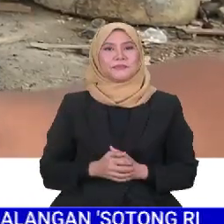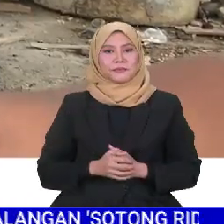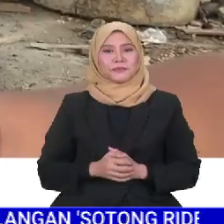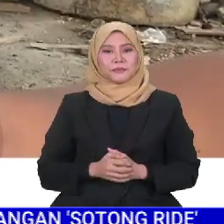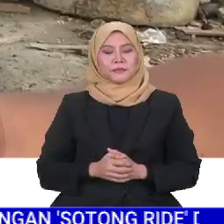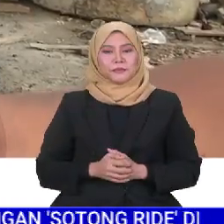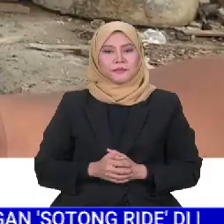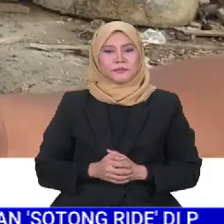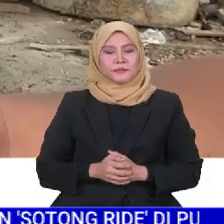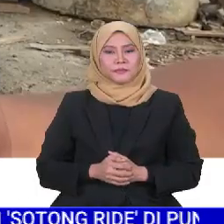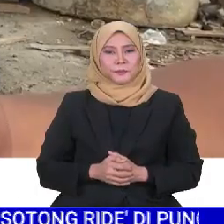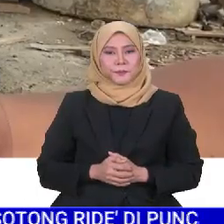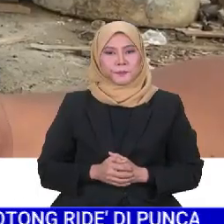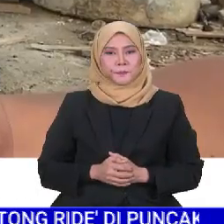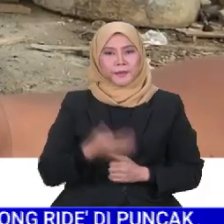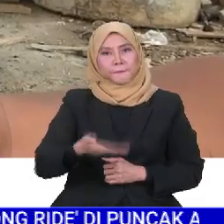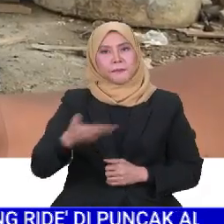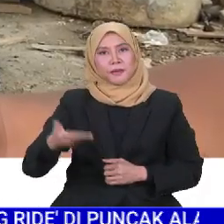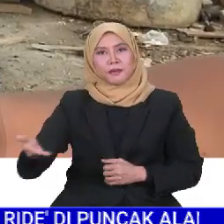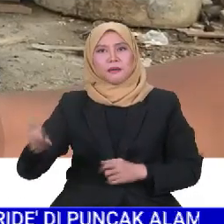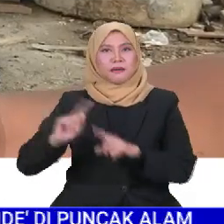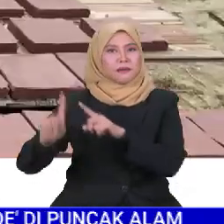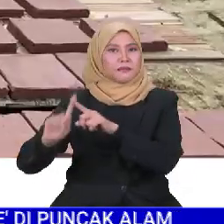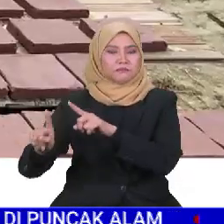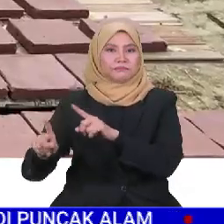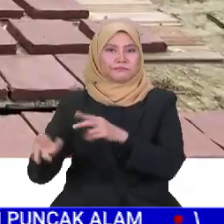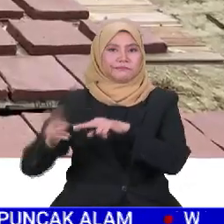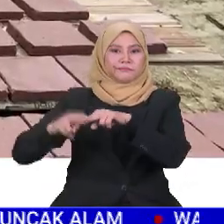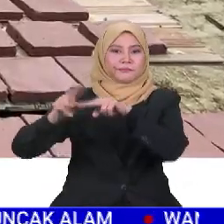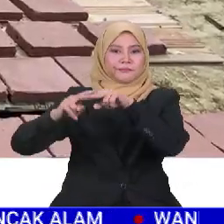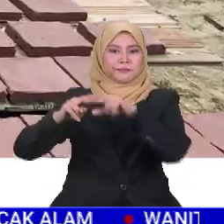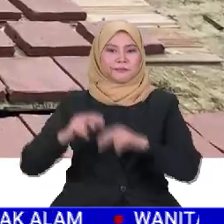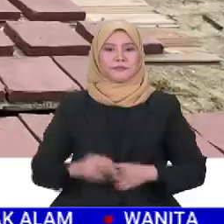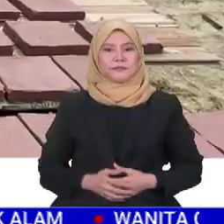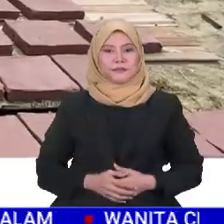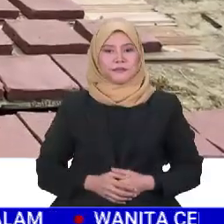dengan macam barang kita apa semua.